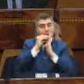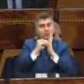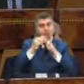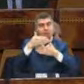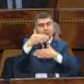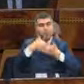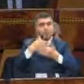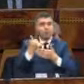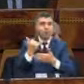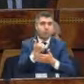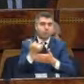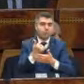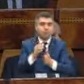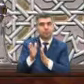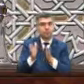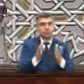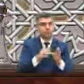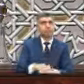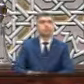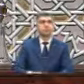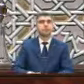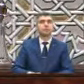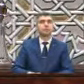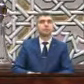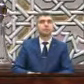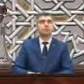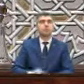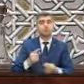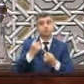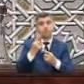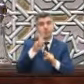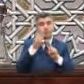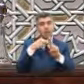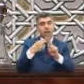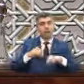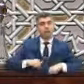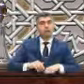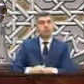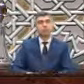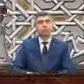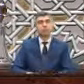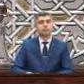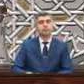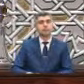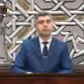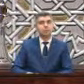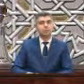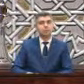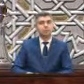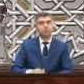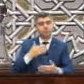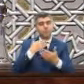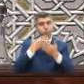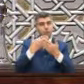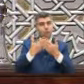وشكرا. شكرا. هل هناك من تعقيب إضافي آخر؟ ليس هناك، جاوبكم السيد الوزير، تفضل. شكرا